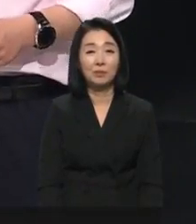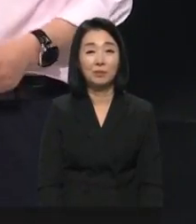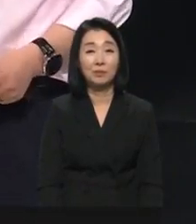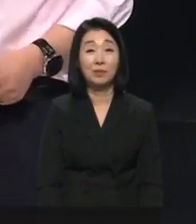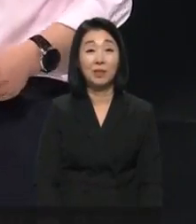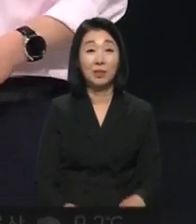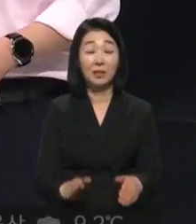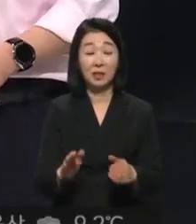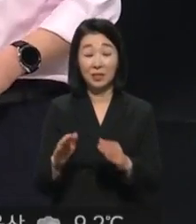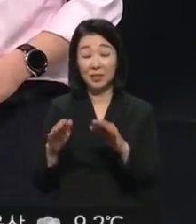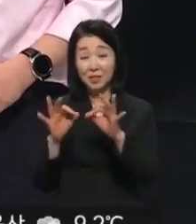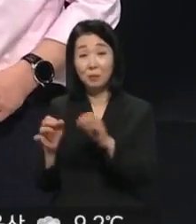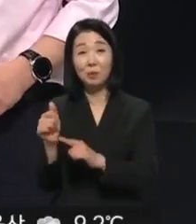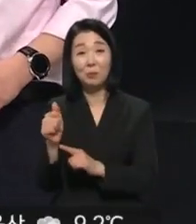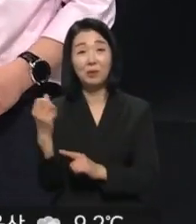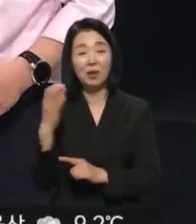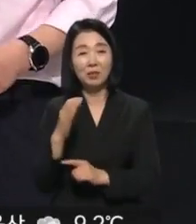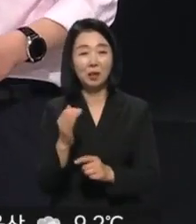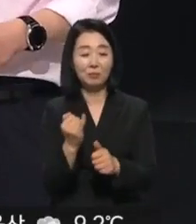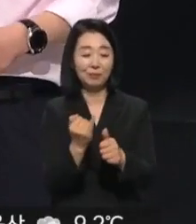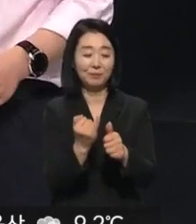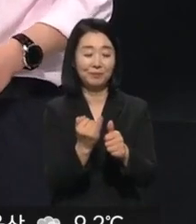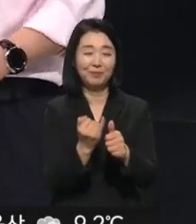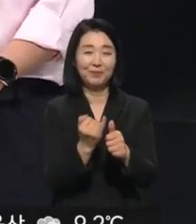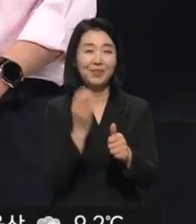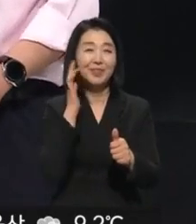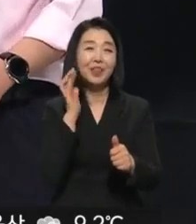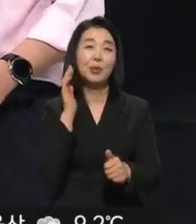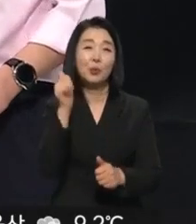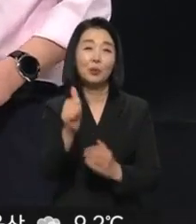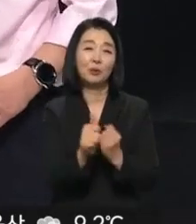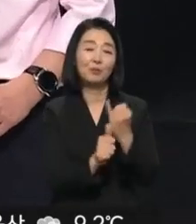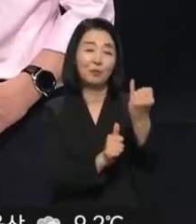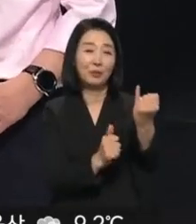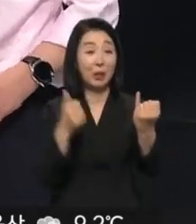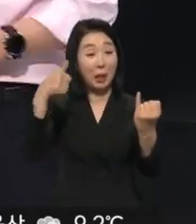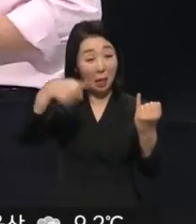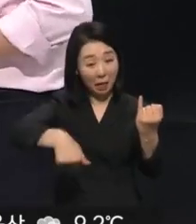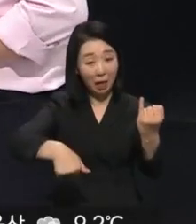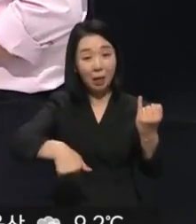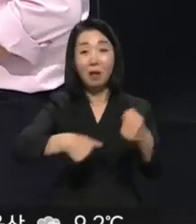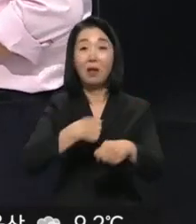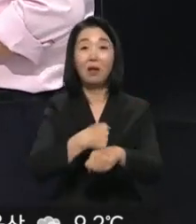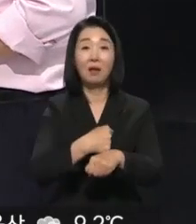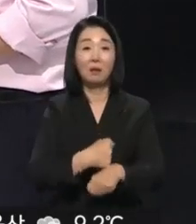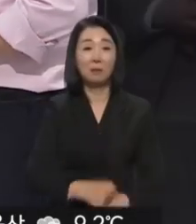김건희 여사를 향해 다시 한번 폴더 인사를 했다는 건 안 비밀입니다.